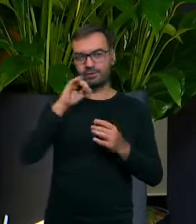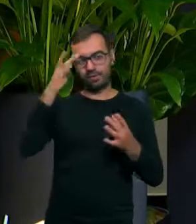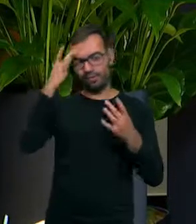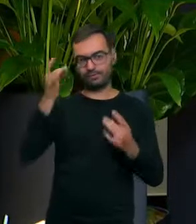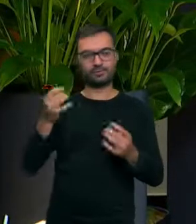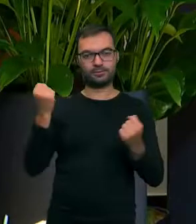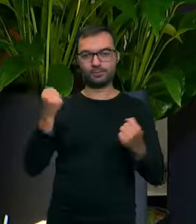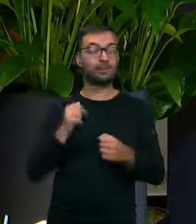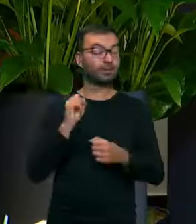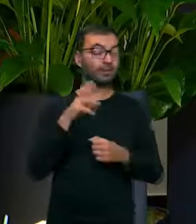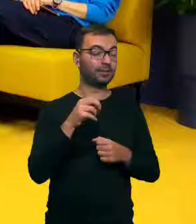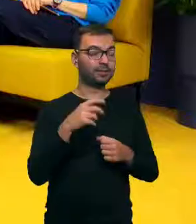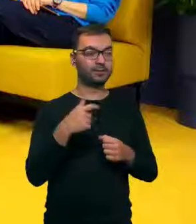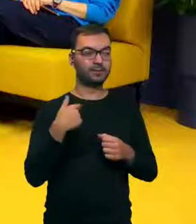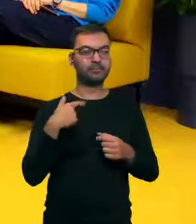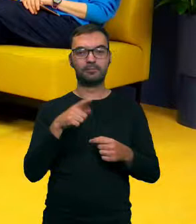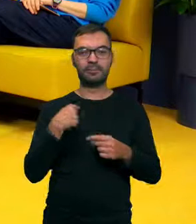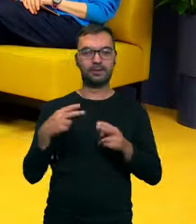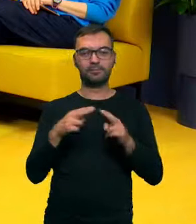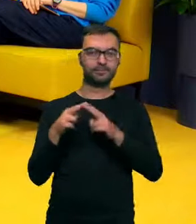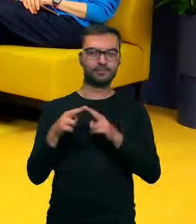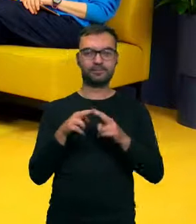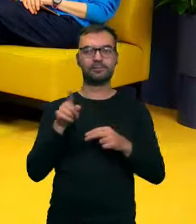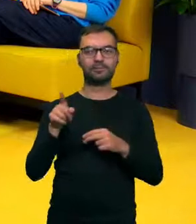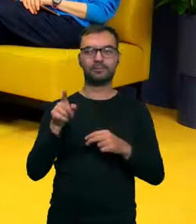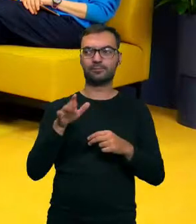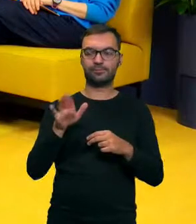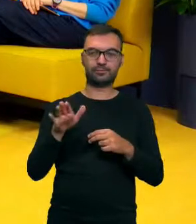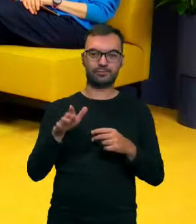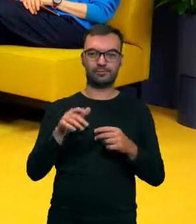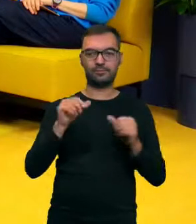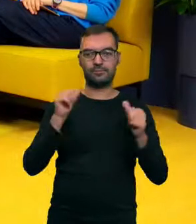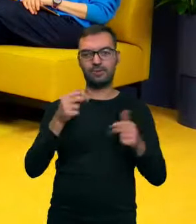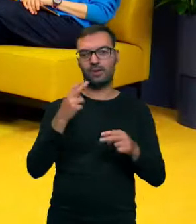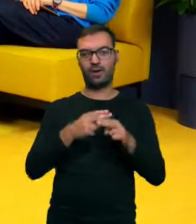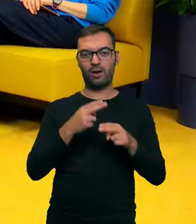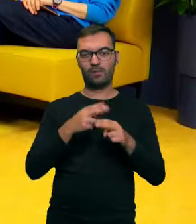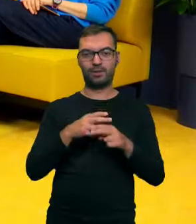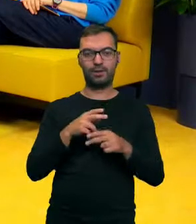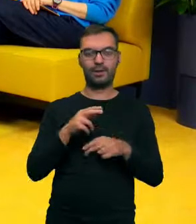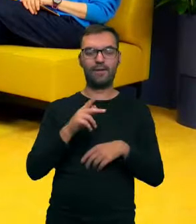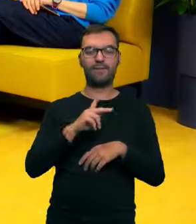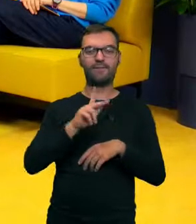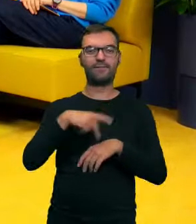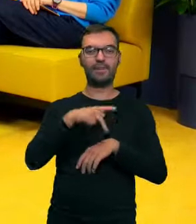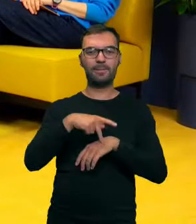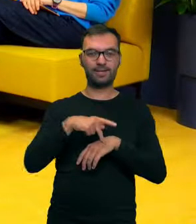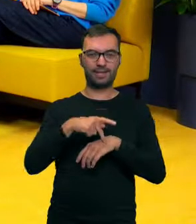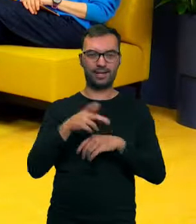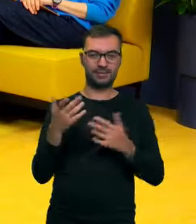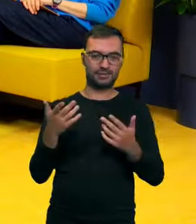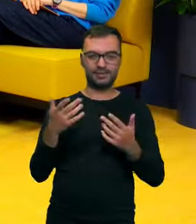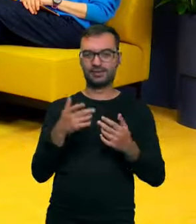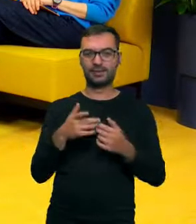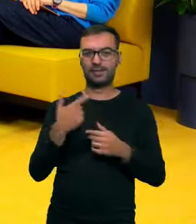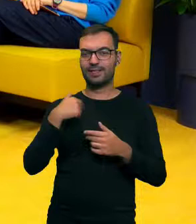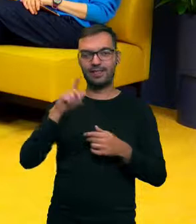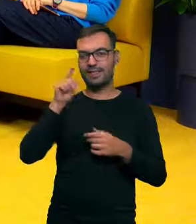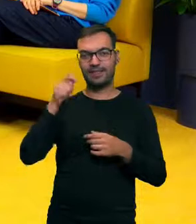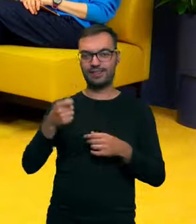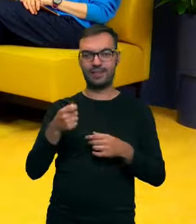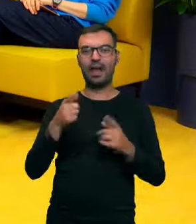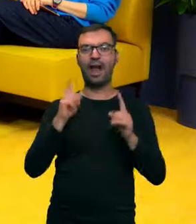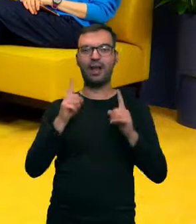zapowiadające w pamięć, prawda? Tak, no myśmy tak ustalili z Andrzejem, no, że on właściwie ma taką permanentną chorobę filipińską i jakby nie nazywamy